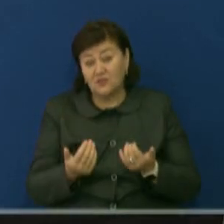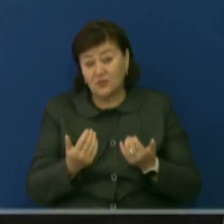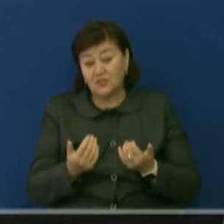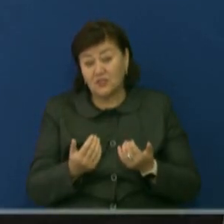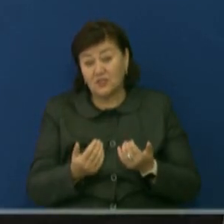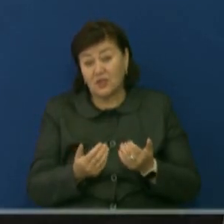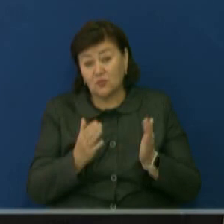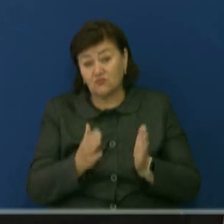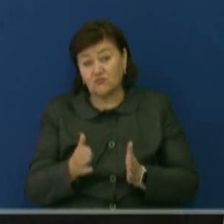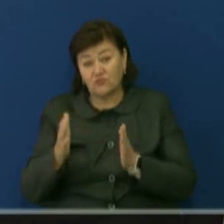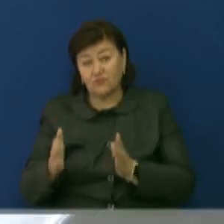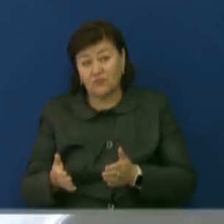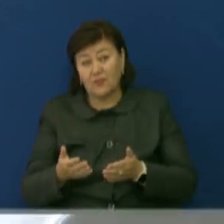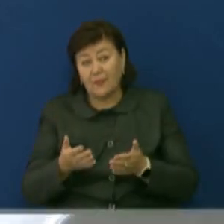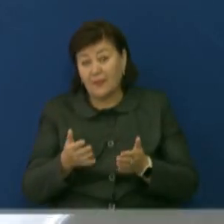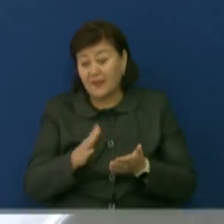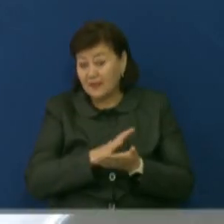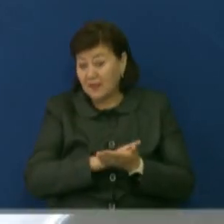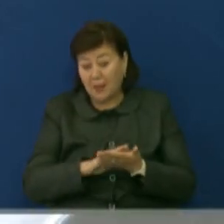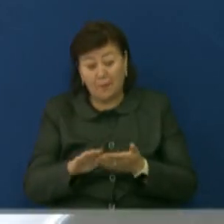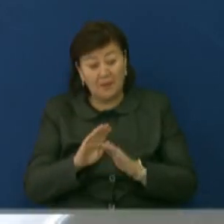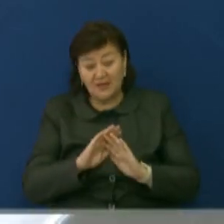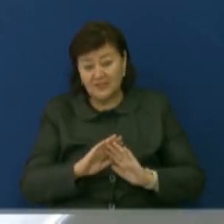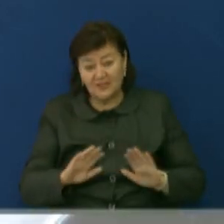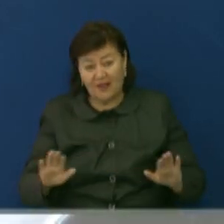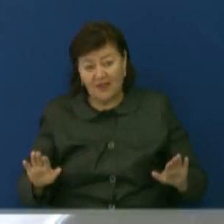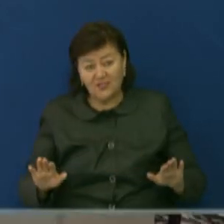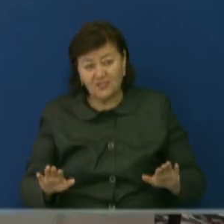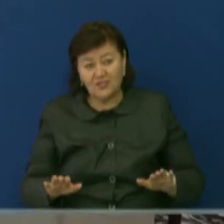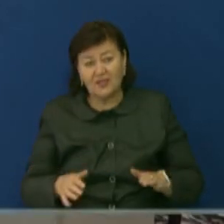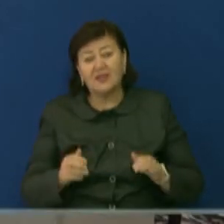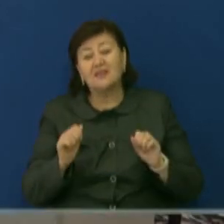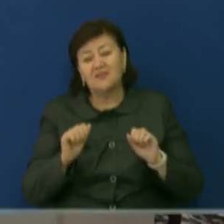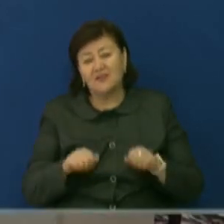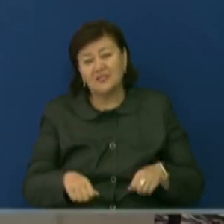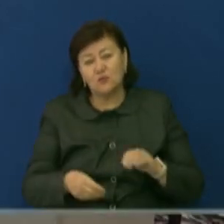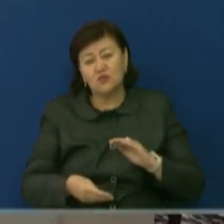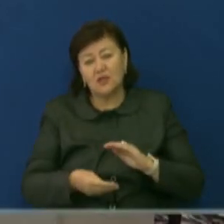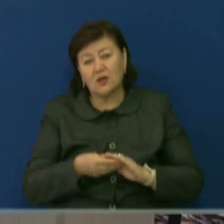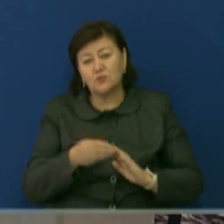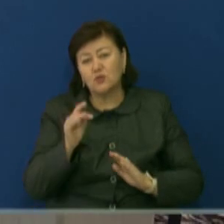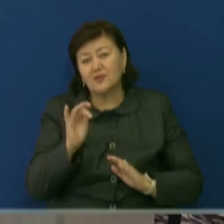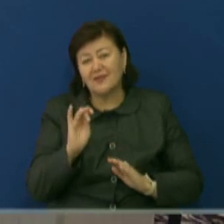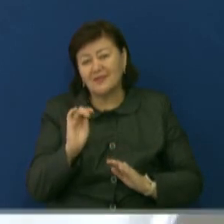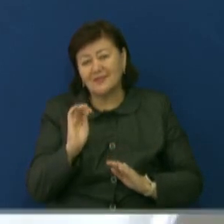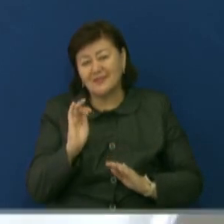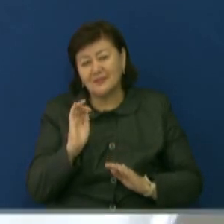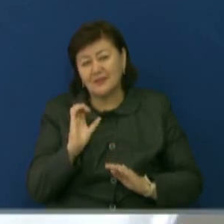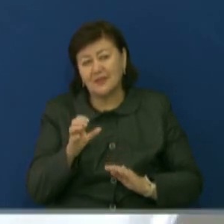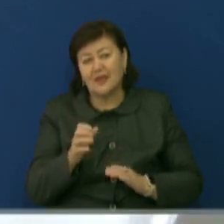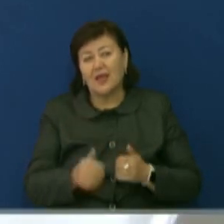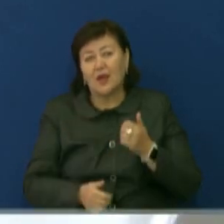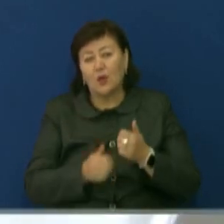педагогов носит непрозрачный характер и допускает возможность проявления коррупционных рисков. Поэтому участие в